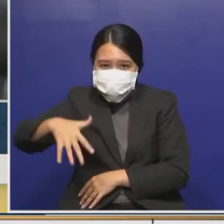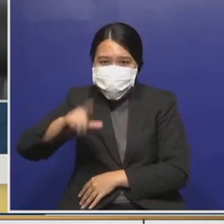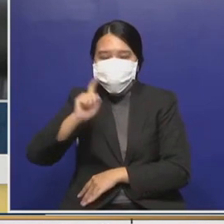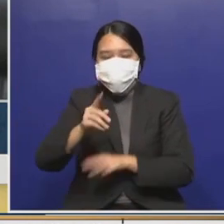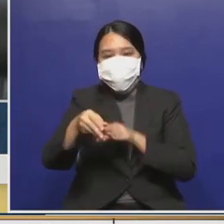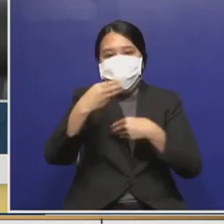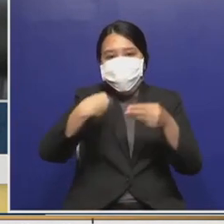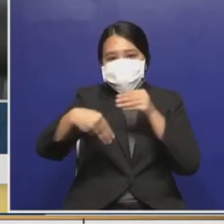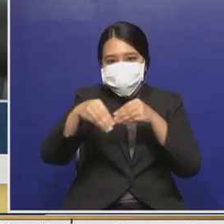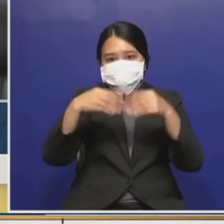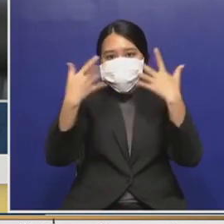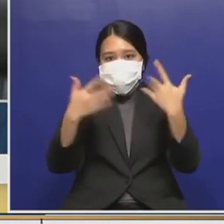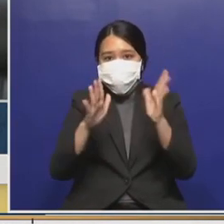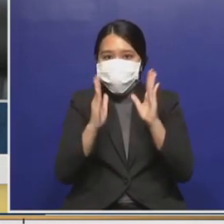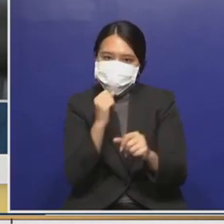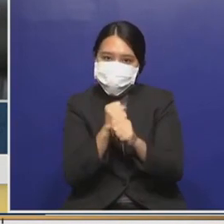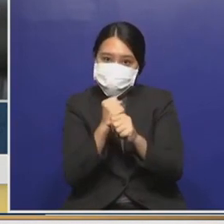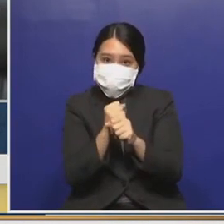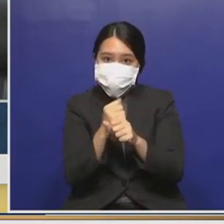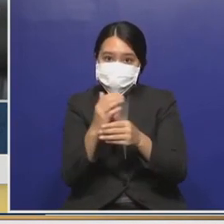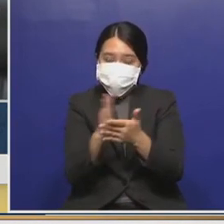ให้มาก้วเอาลายเลกให้มากที่สุด